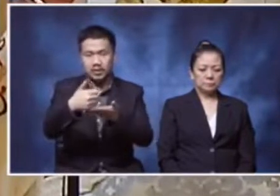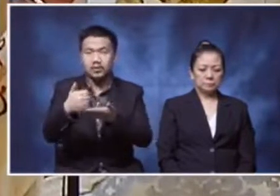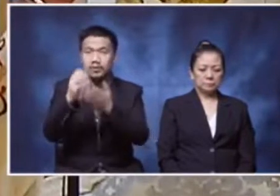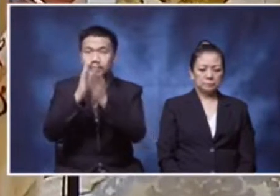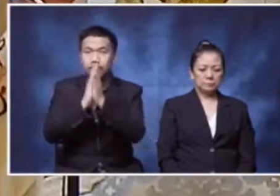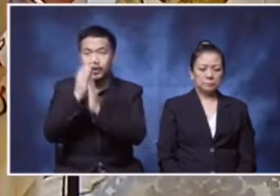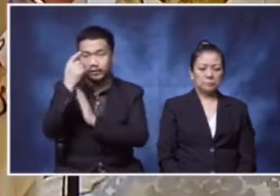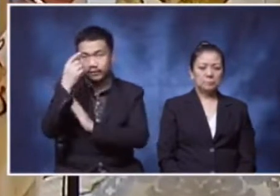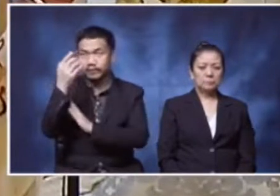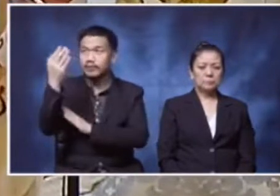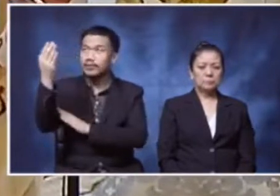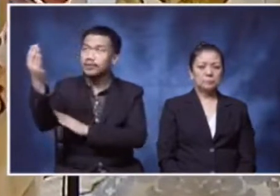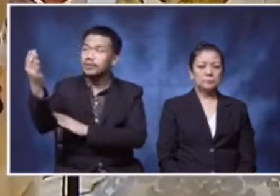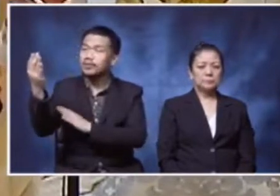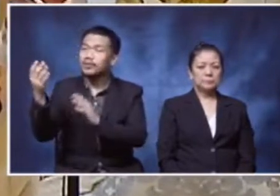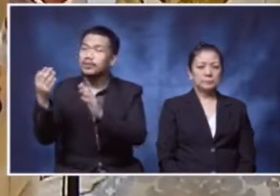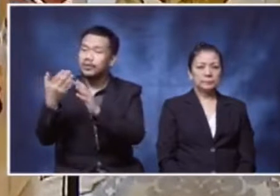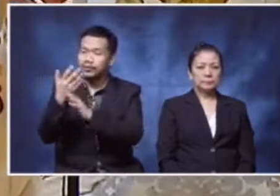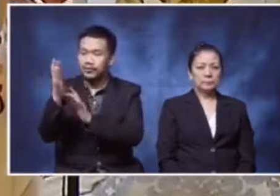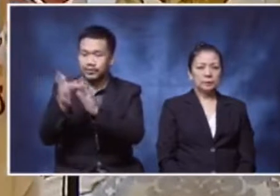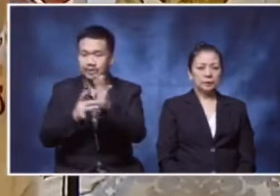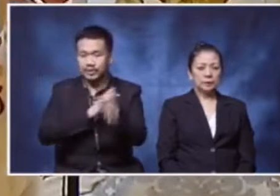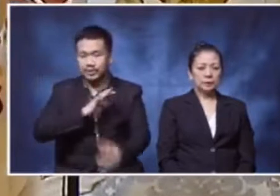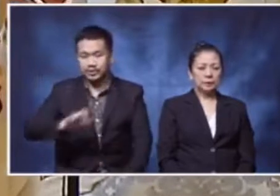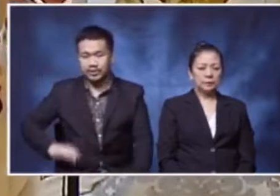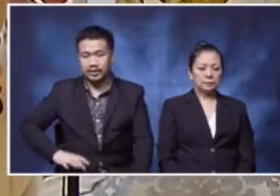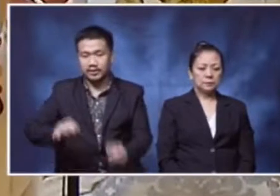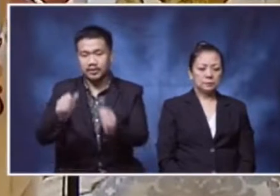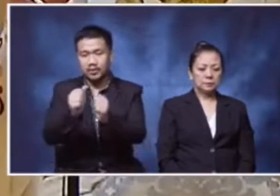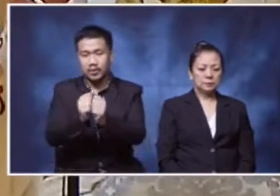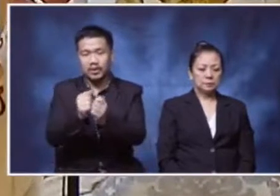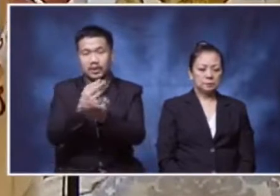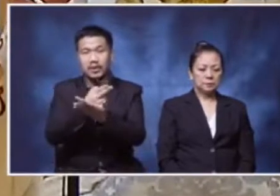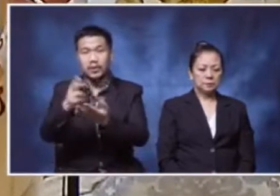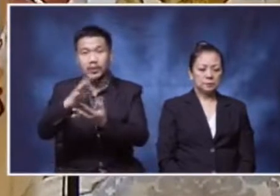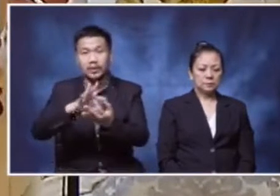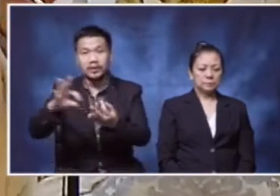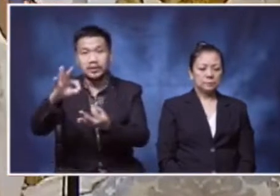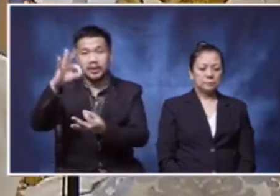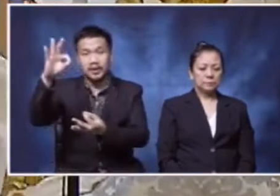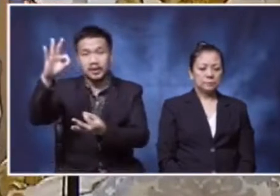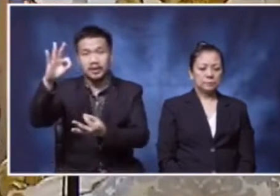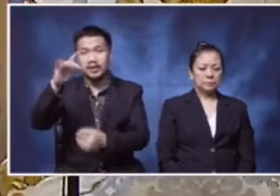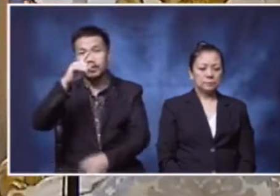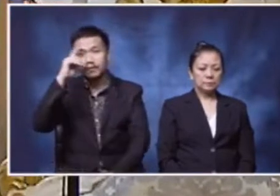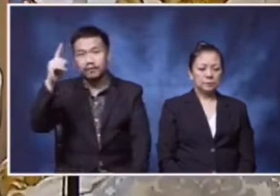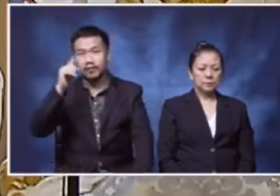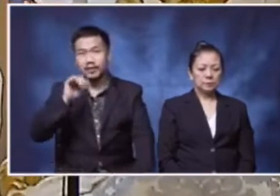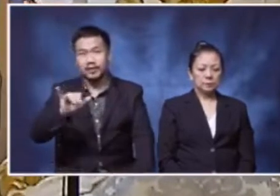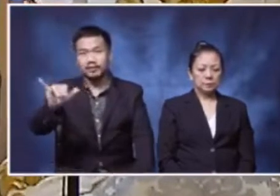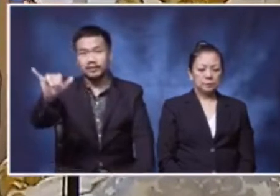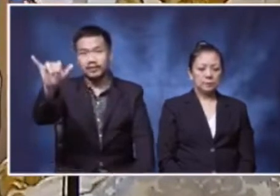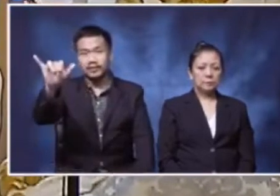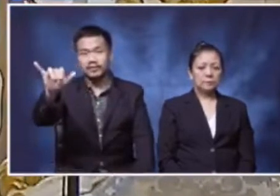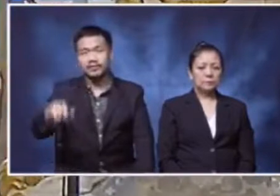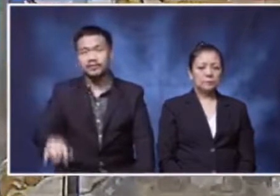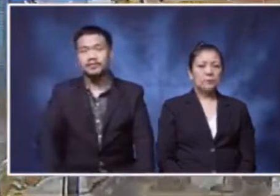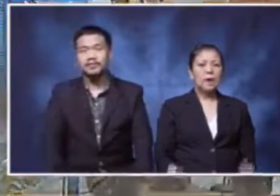sa pamamagitan ni Hesukristo kasama ng Espiritu Santo magpasawalang